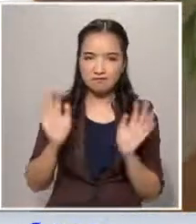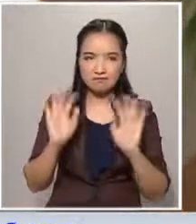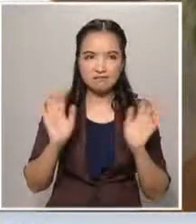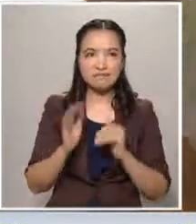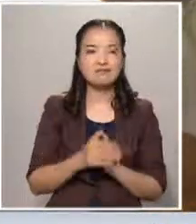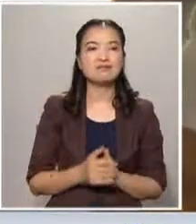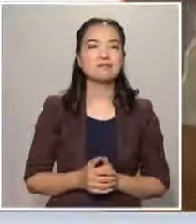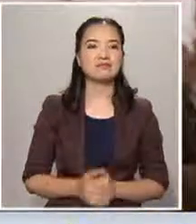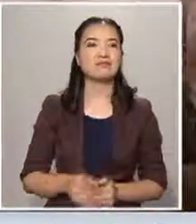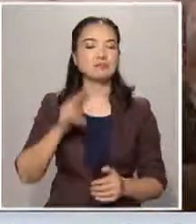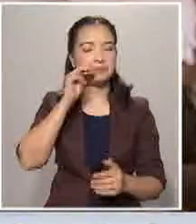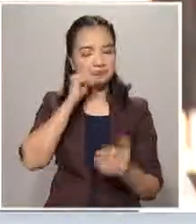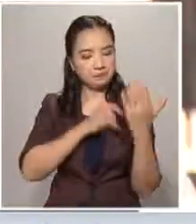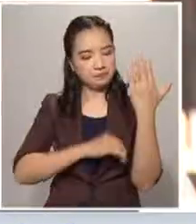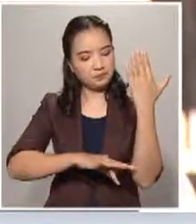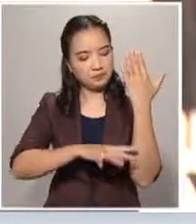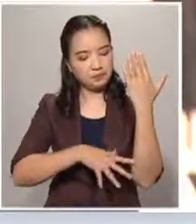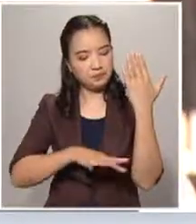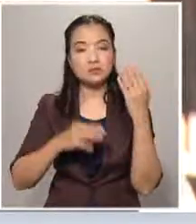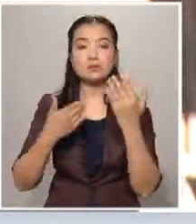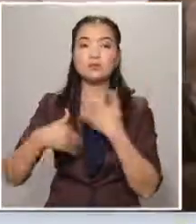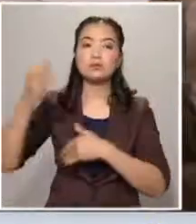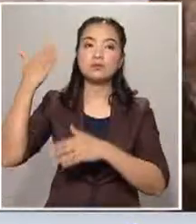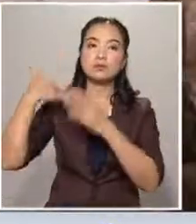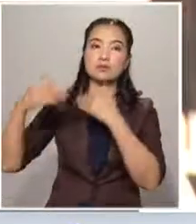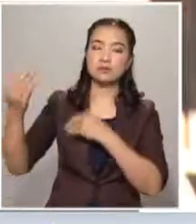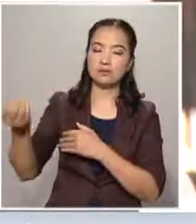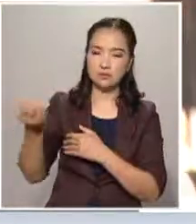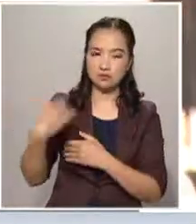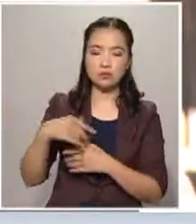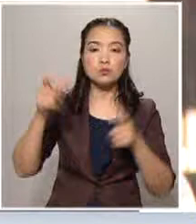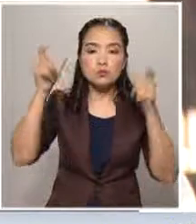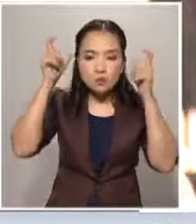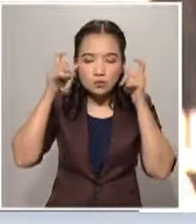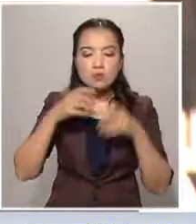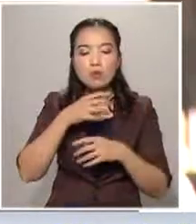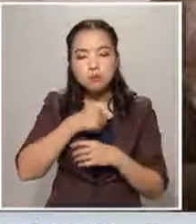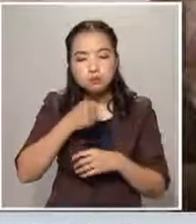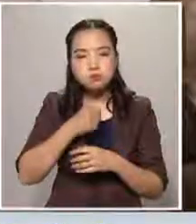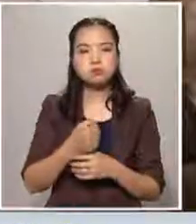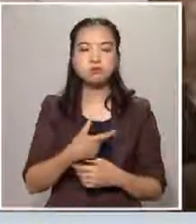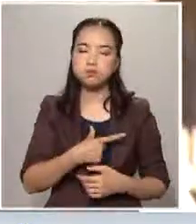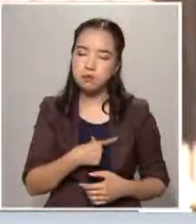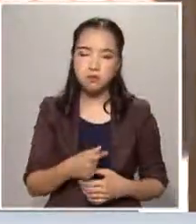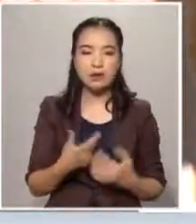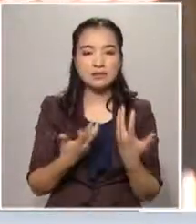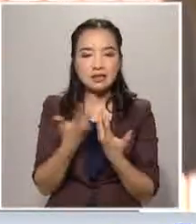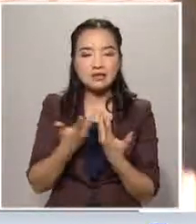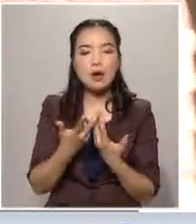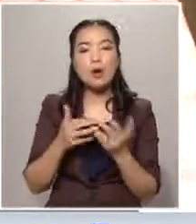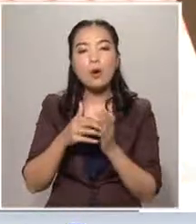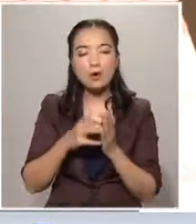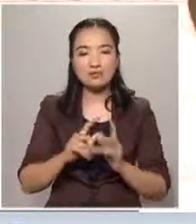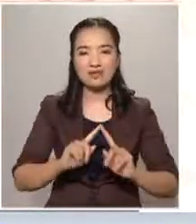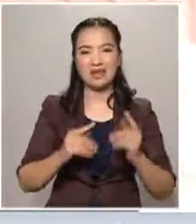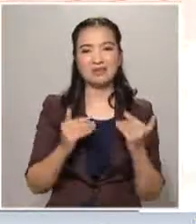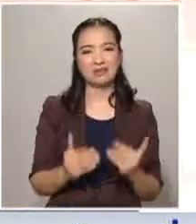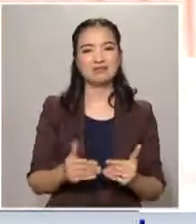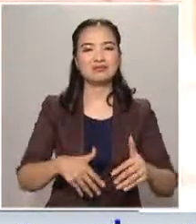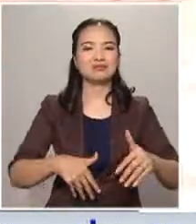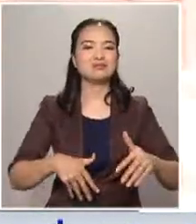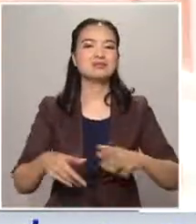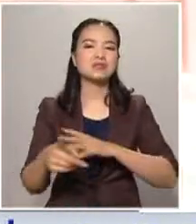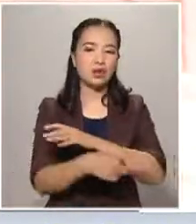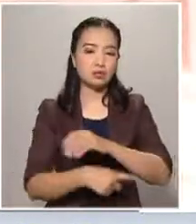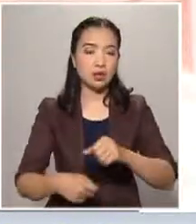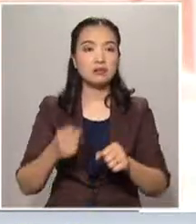อย่าให้ขาดน้ำอย่างโบราณเขาบอกว่างัวแก่ชอบกินหญ้าอ่อนแต่ชาวนาทุกวันนี